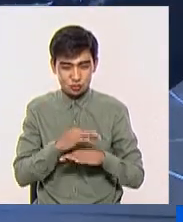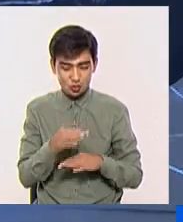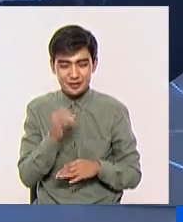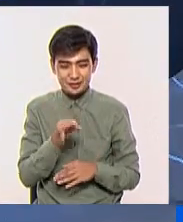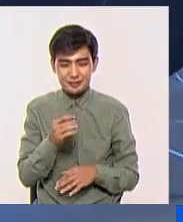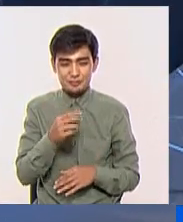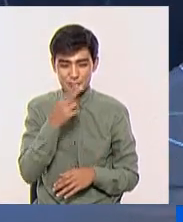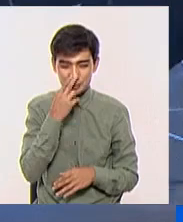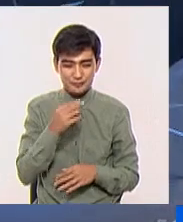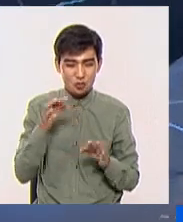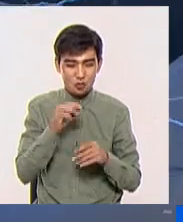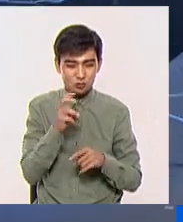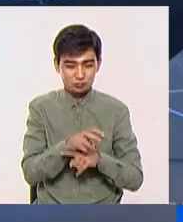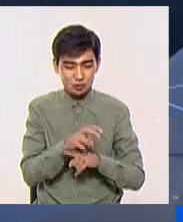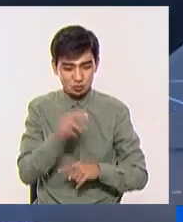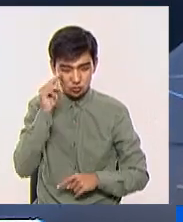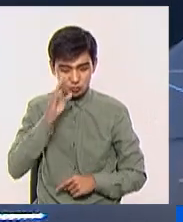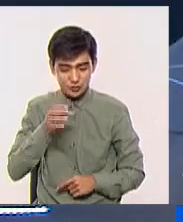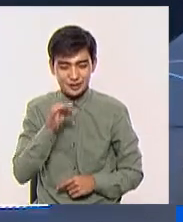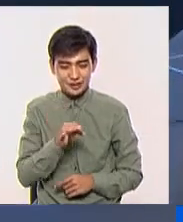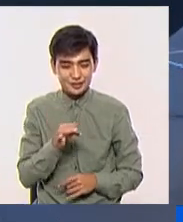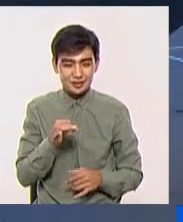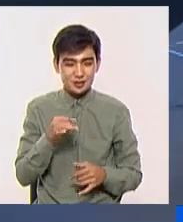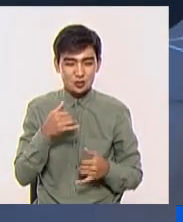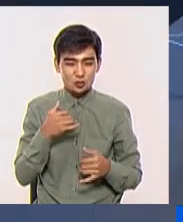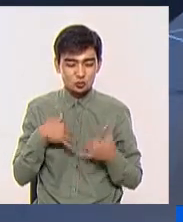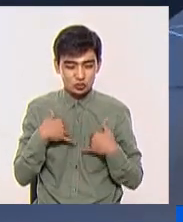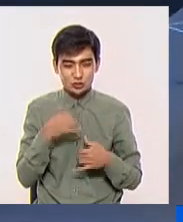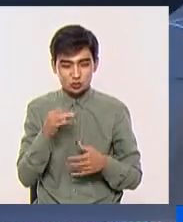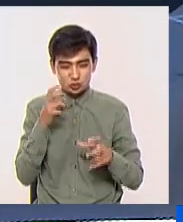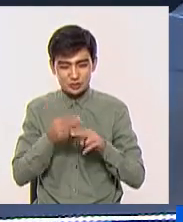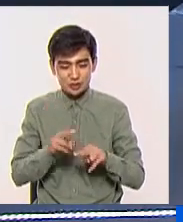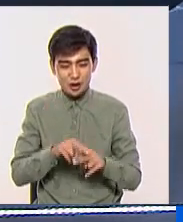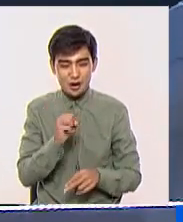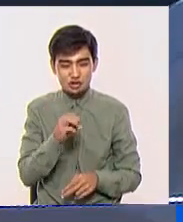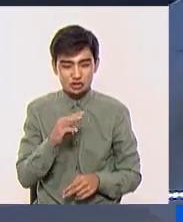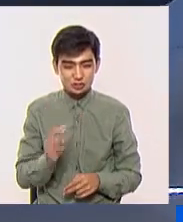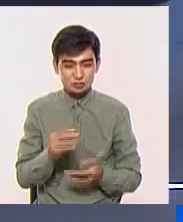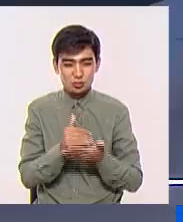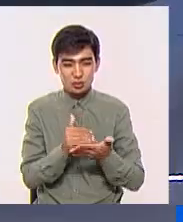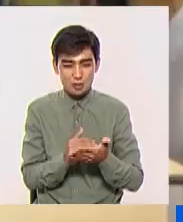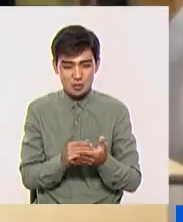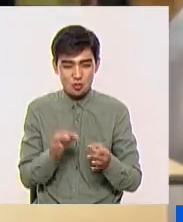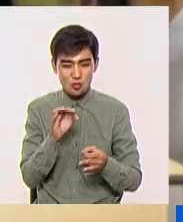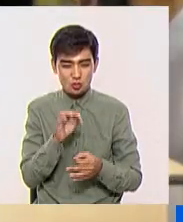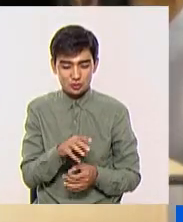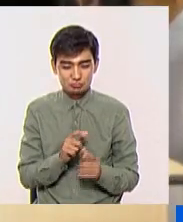қайта оралады. Ал педагогтар мен студенттер оқу нысандарына тек ашық қосымша арқылы кіреді.